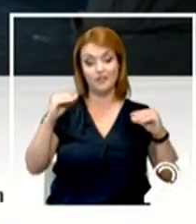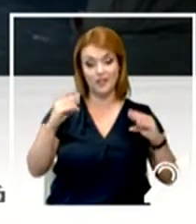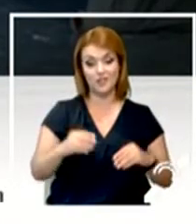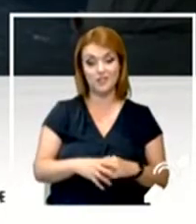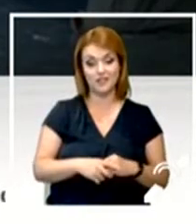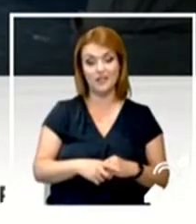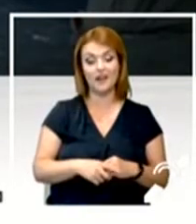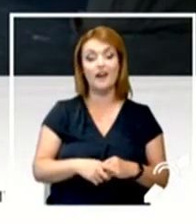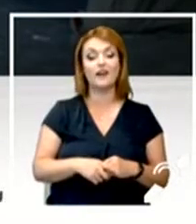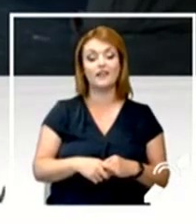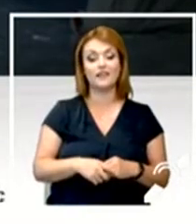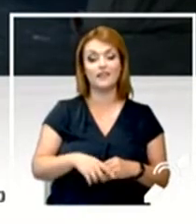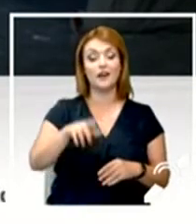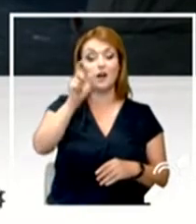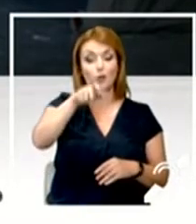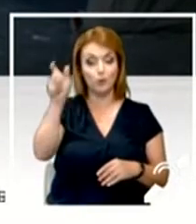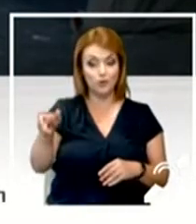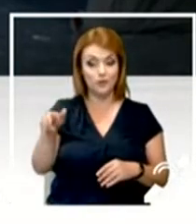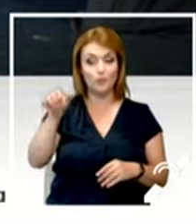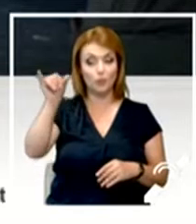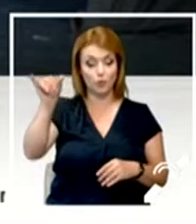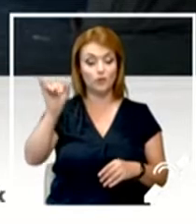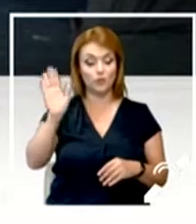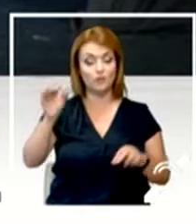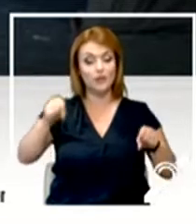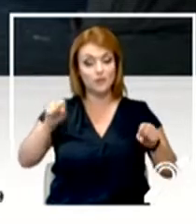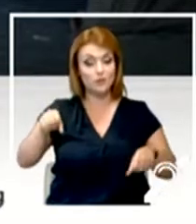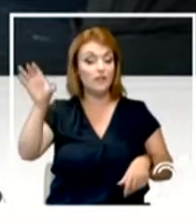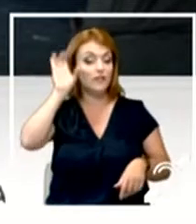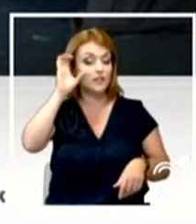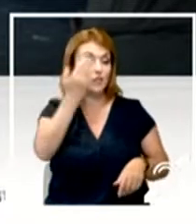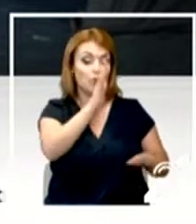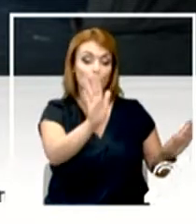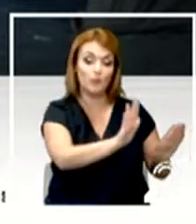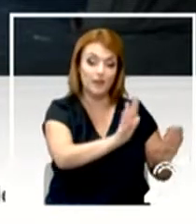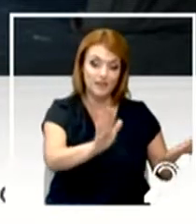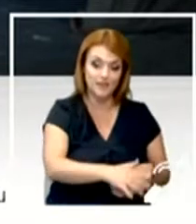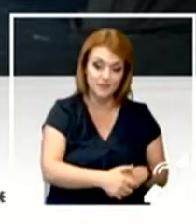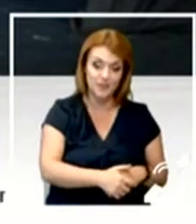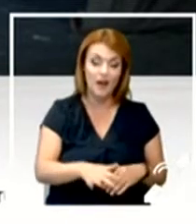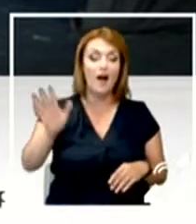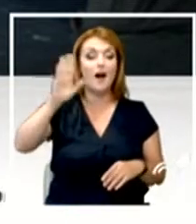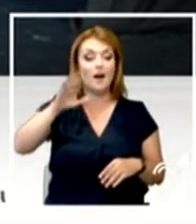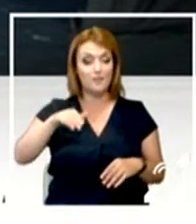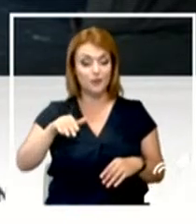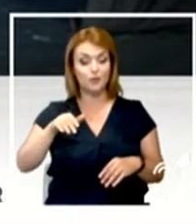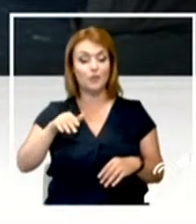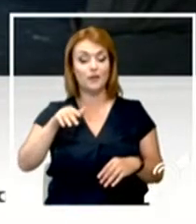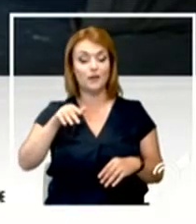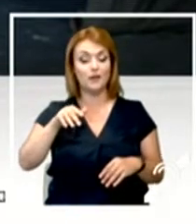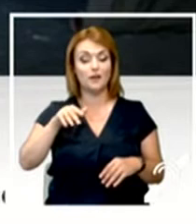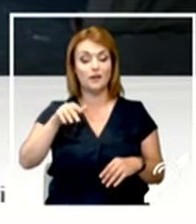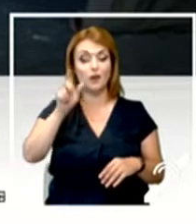fi încântat de melodiile Mioarei Velicu, astfel că după care va răspunde la întrebările moderatorului evenimentului Alexandru